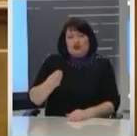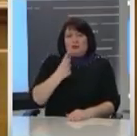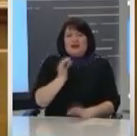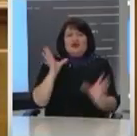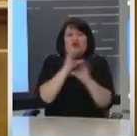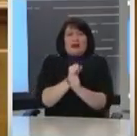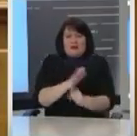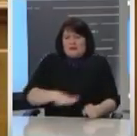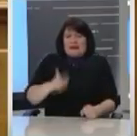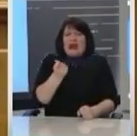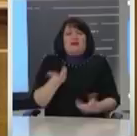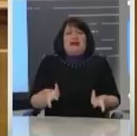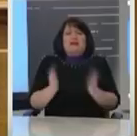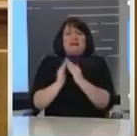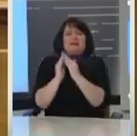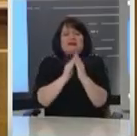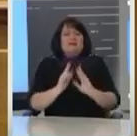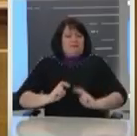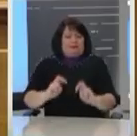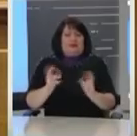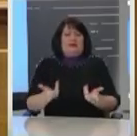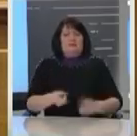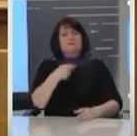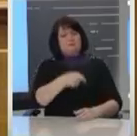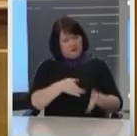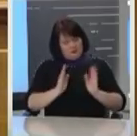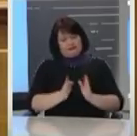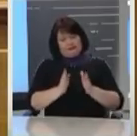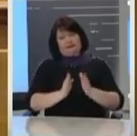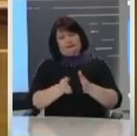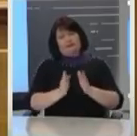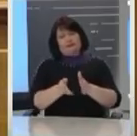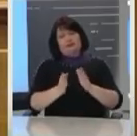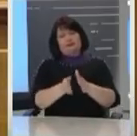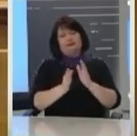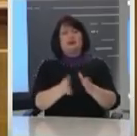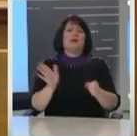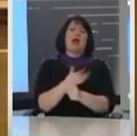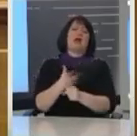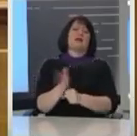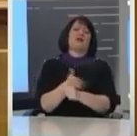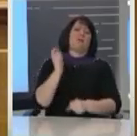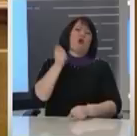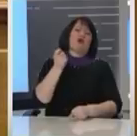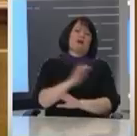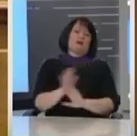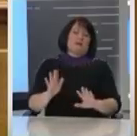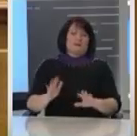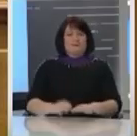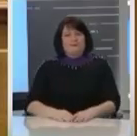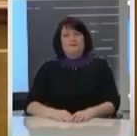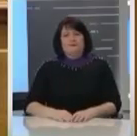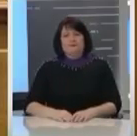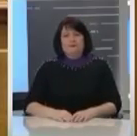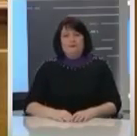κοινωνίας. Και παρόλα αυτά, εσείς συνεχίζετε ακάθεκτη την καταστροφική σας πολιτική. Σας το